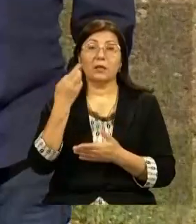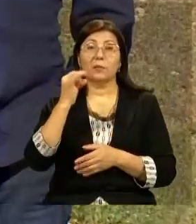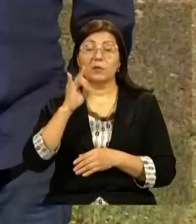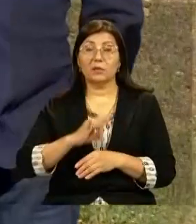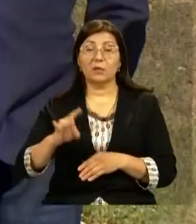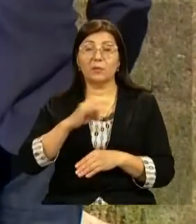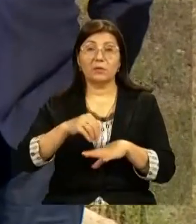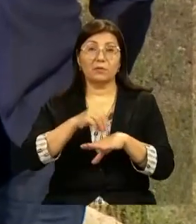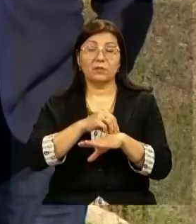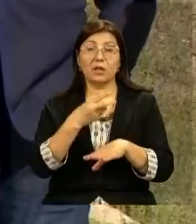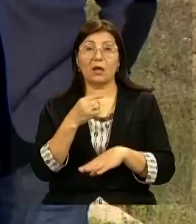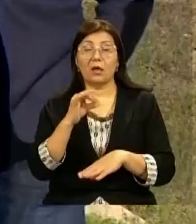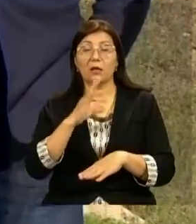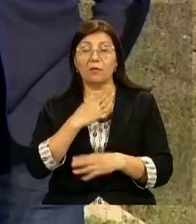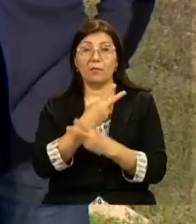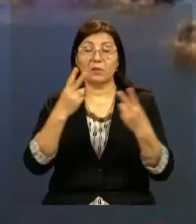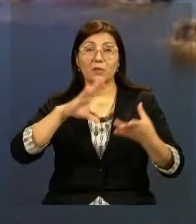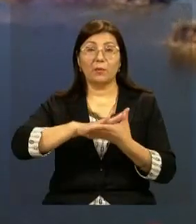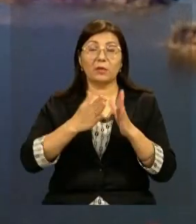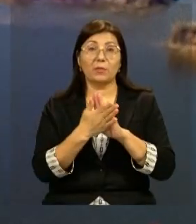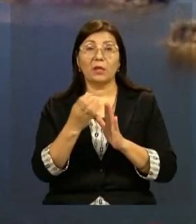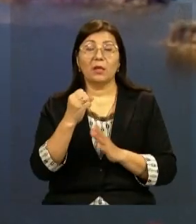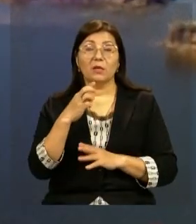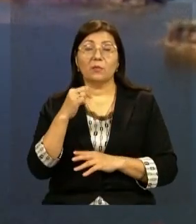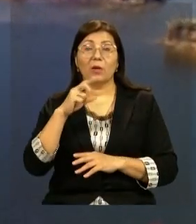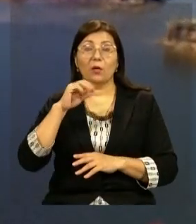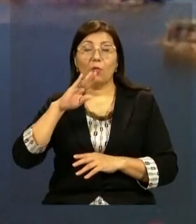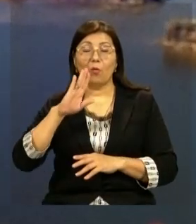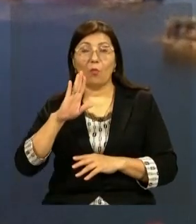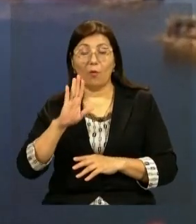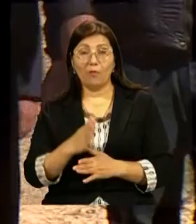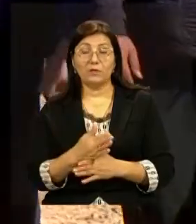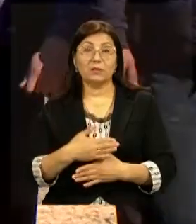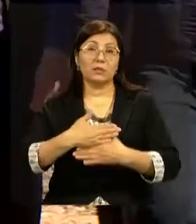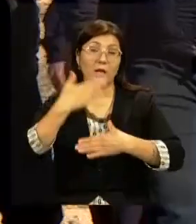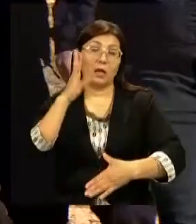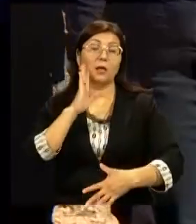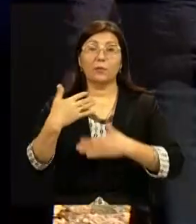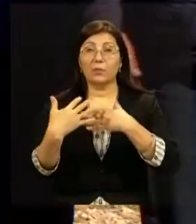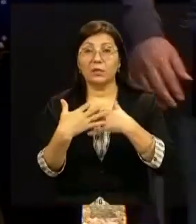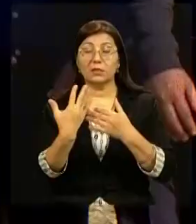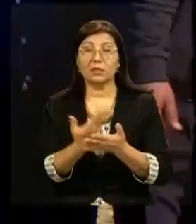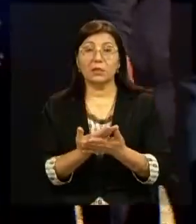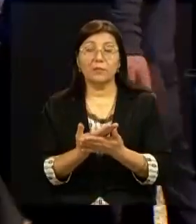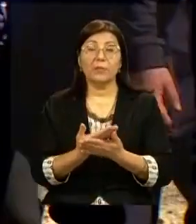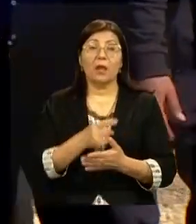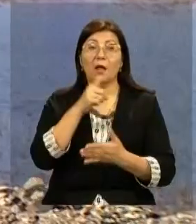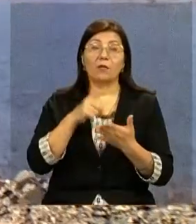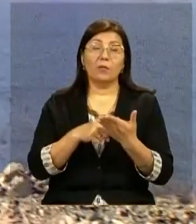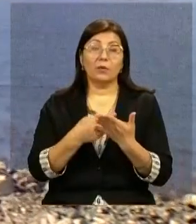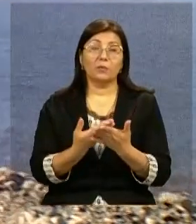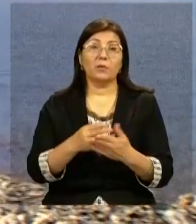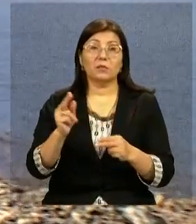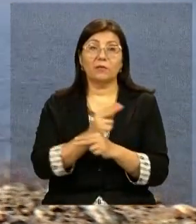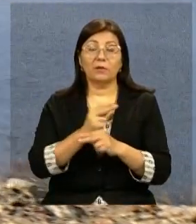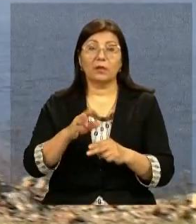глава региона Асхат Шахаров осмотрел состояние Щербаковской плотины и обсудил с руководством района и соответствующих госуправлений вопросы предстоящего